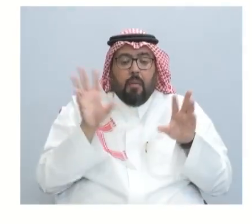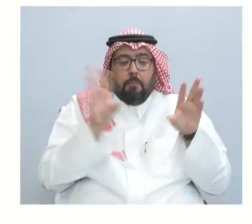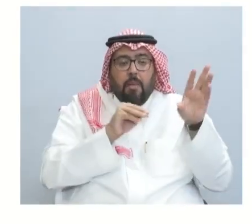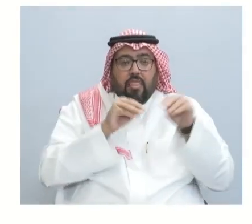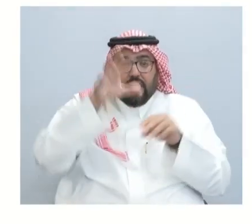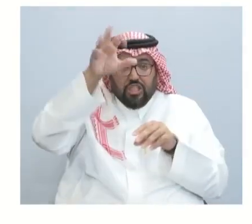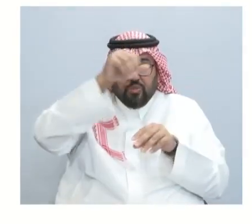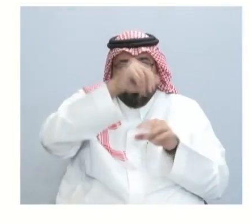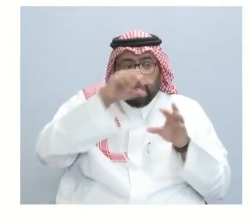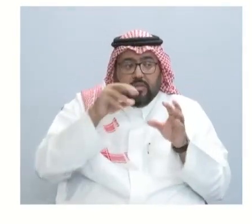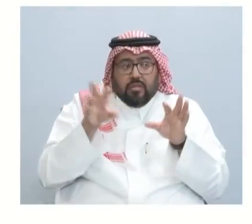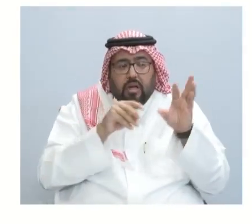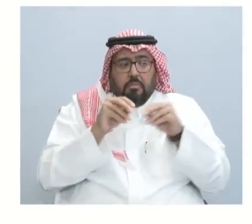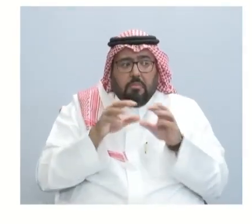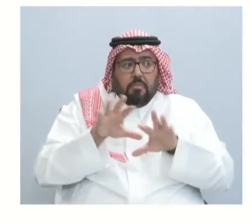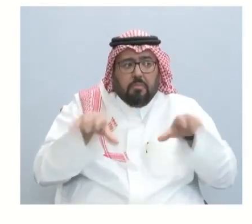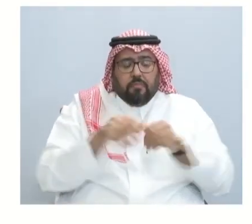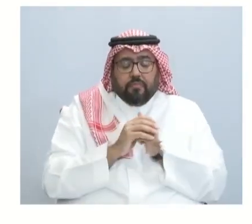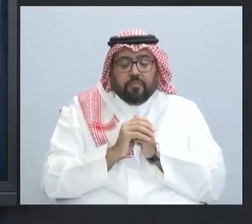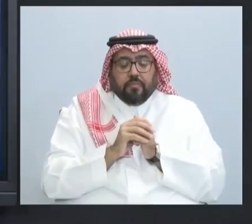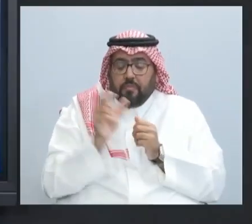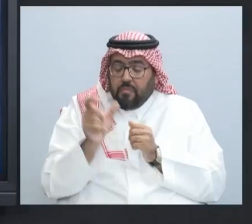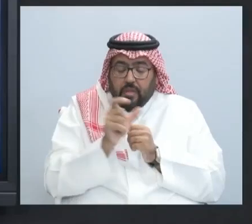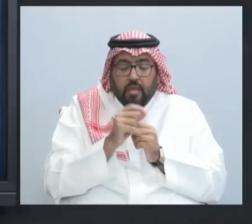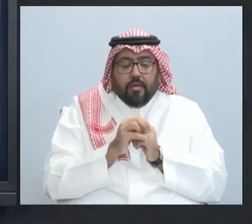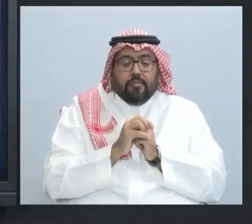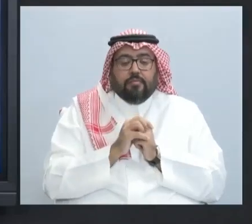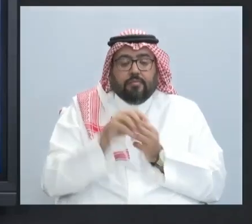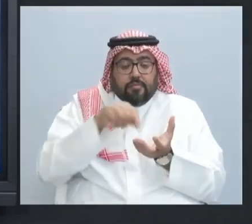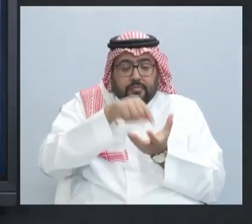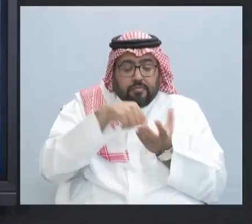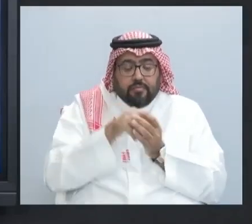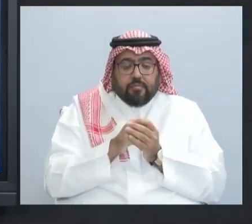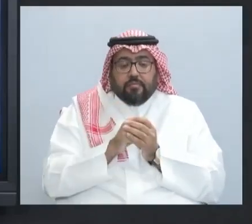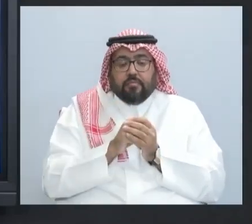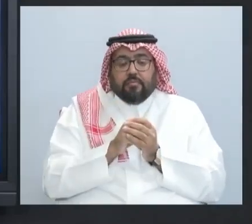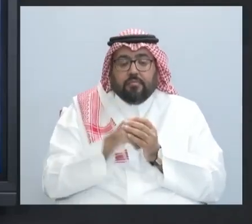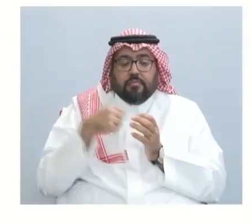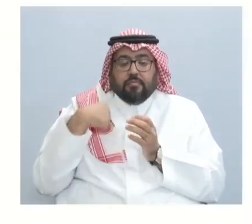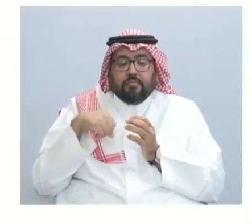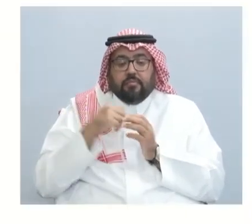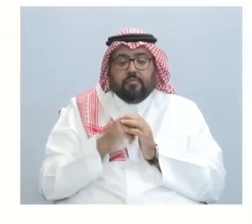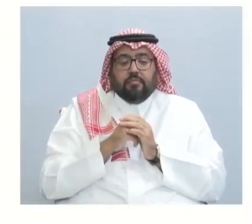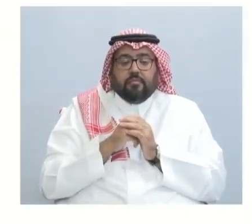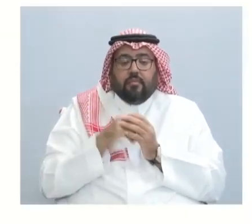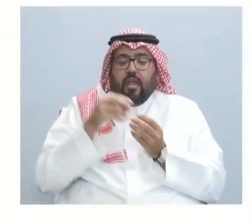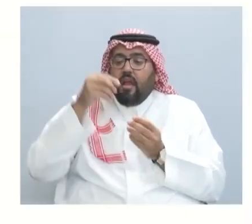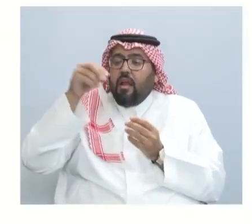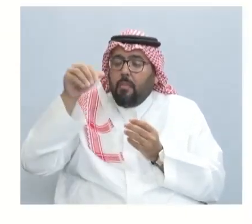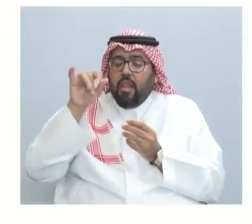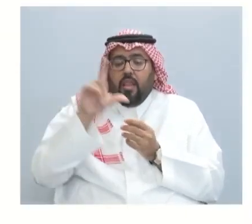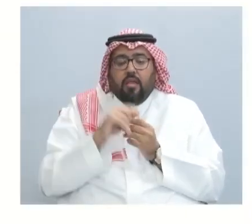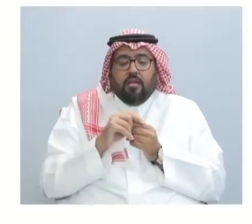الادوات او بعض المواد حتى نقوم بخلطها سوف نحضر عزيزي الطالب وعزيزي الطالبه رمل